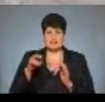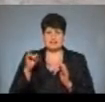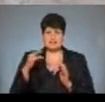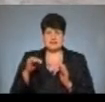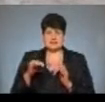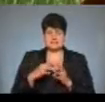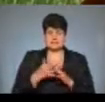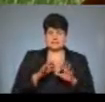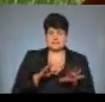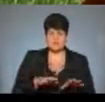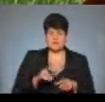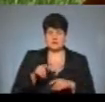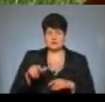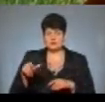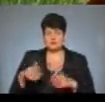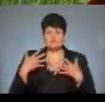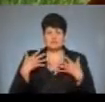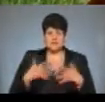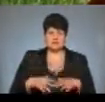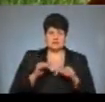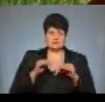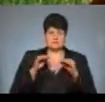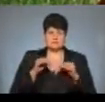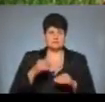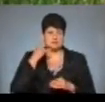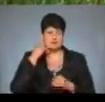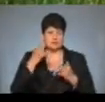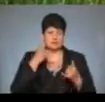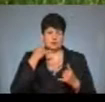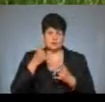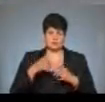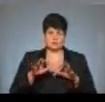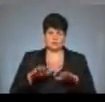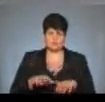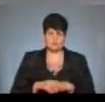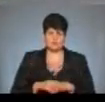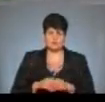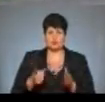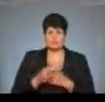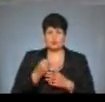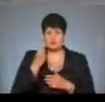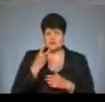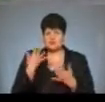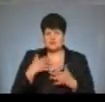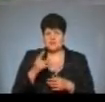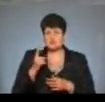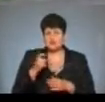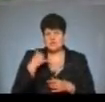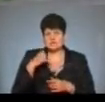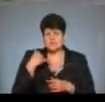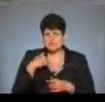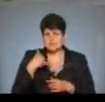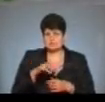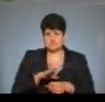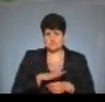голова Віктор Ковальчук. Селяни, які втратили насаджене, телефонують голові громади. Сьогодні вже до обіду десь до сотні дзвінків було. Тому що в